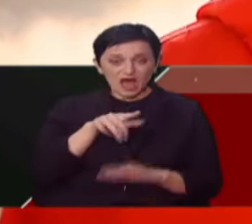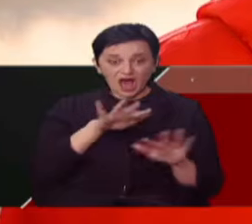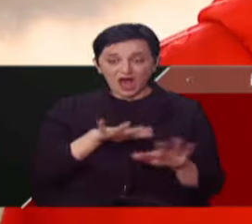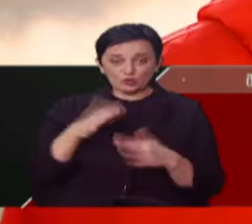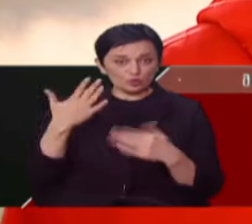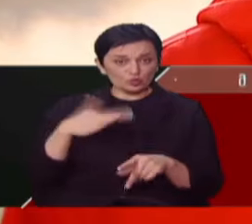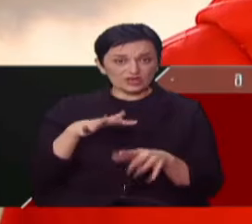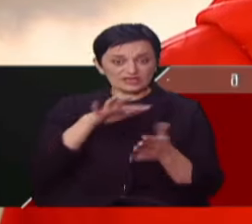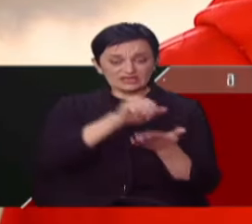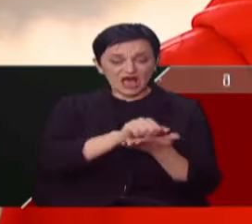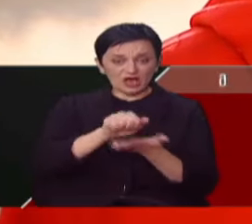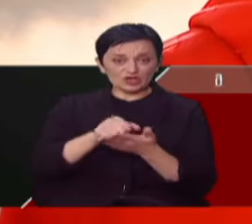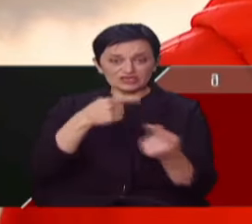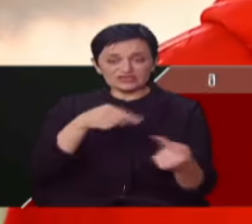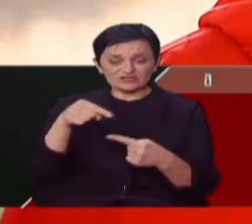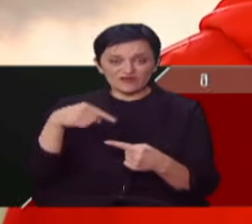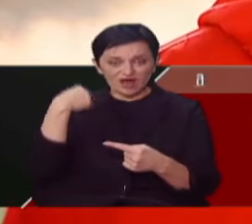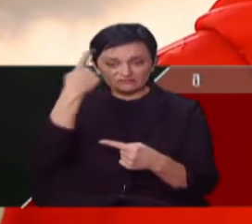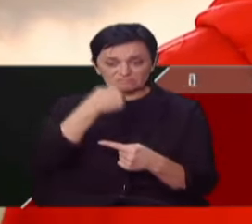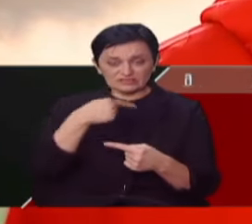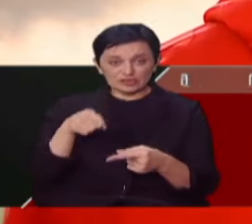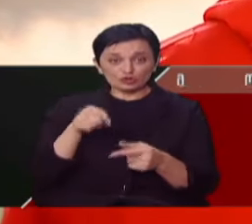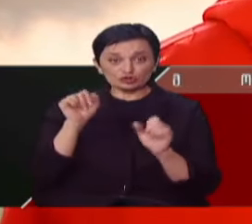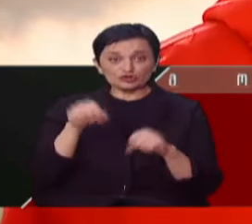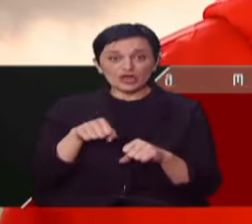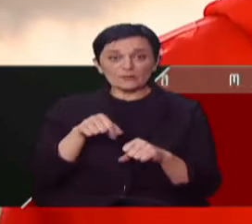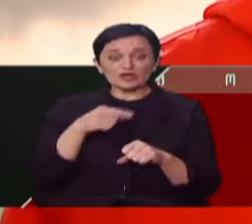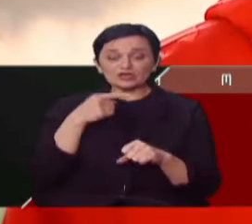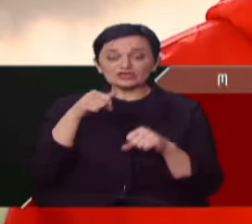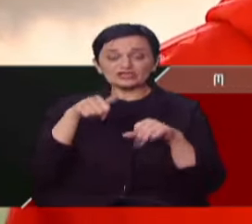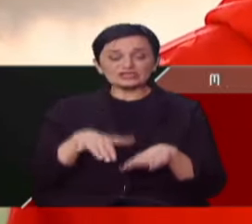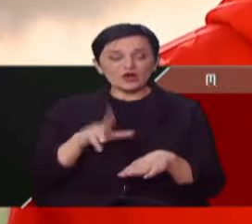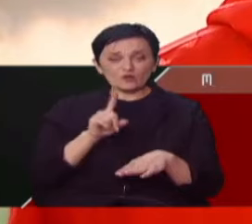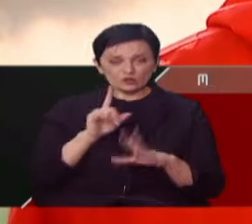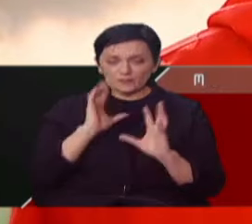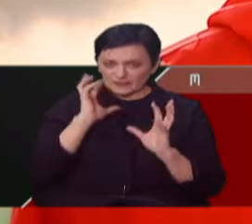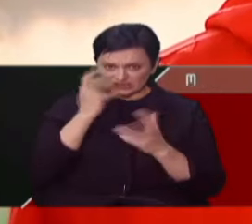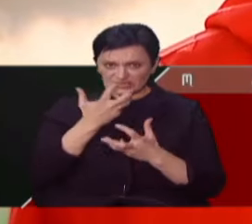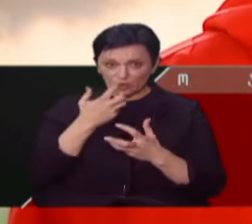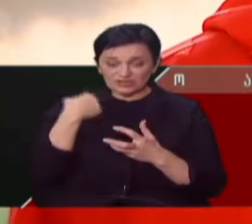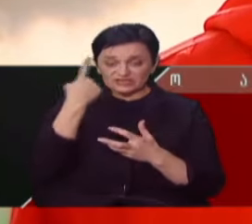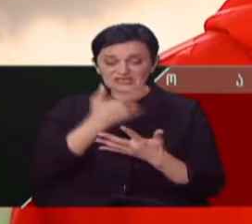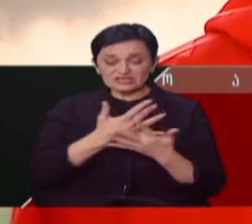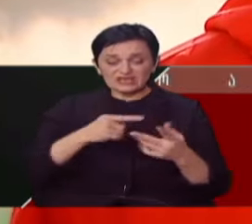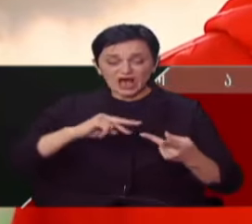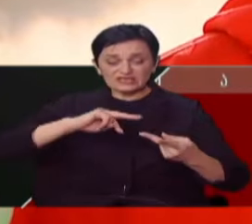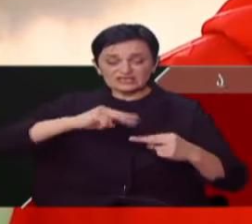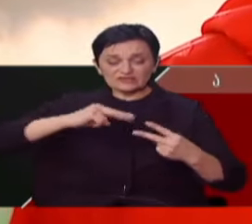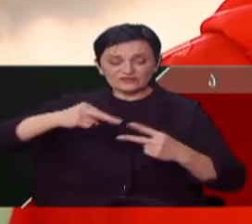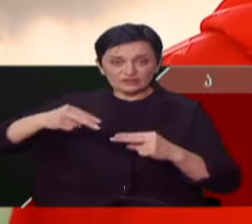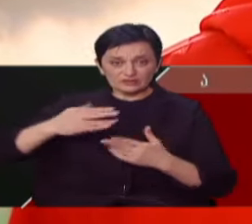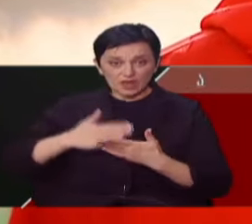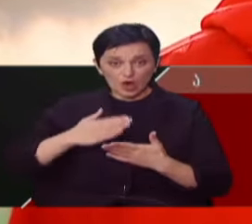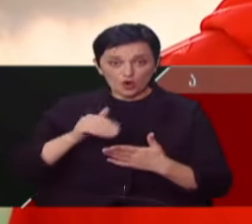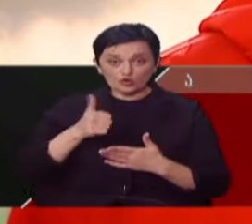უკვე დაკავებული არის სხვა სახეობებით. ანუ ამით შეგვიძლია დავასკვნათ, რომ საკმაოდ სერიოზული სახეობათა ცვლაც მიმდინარეობს, რაც